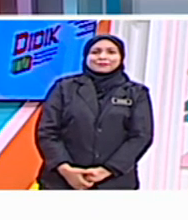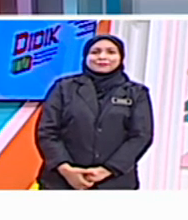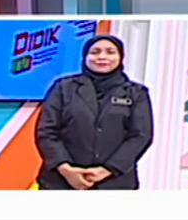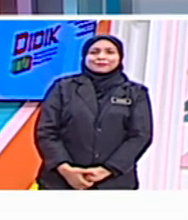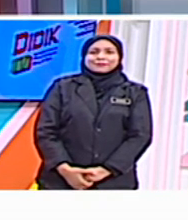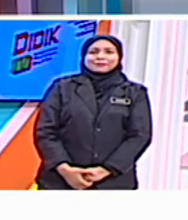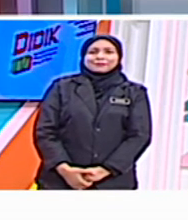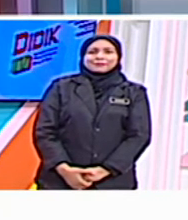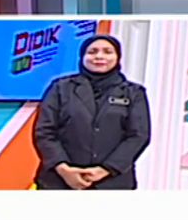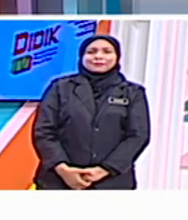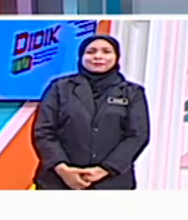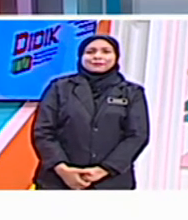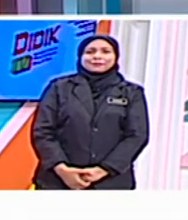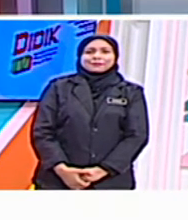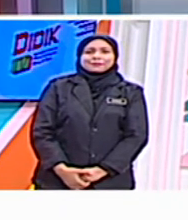Aira Erina.